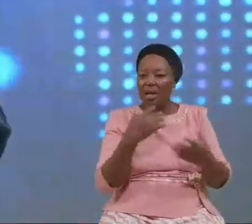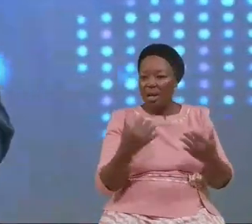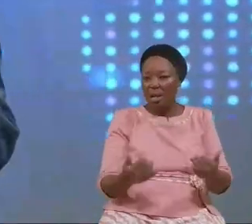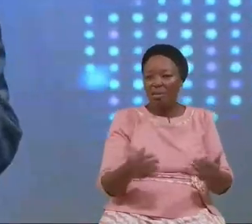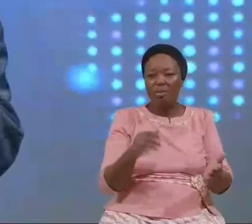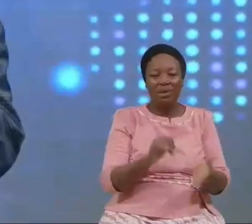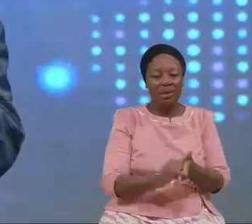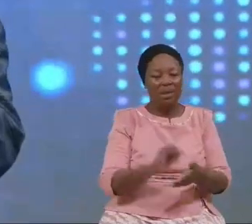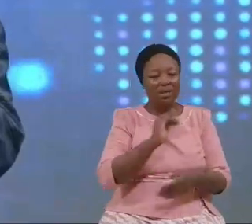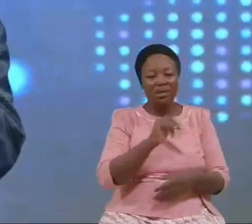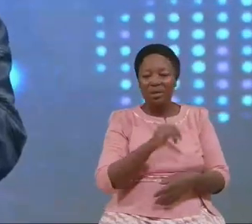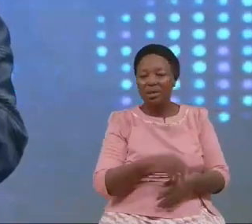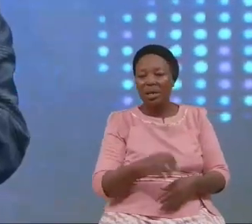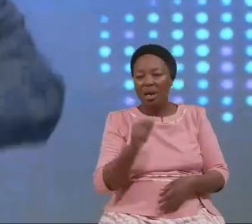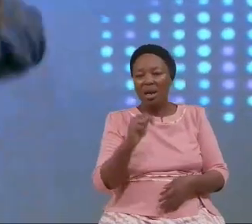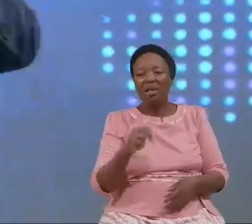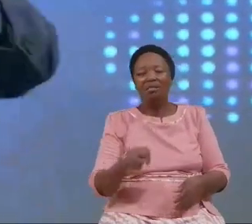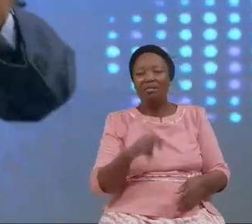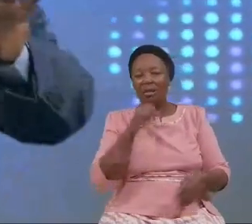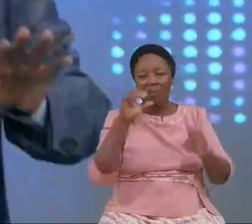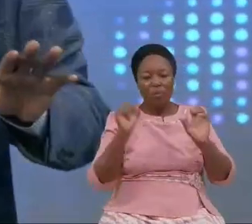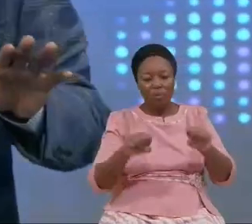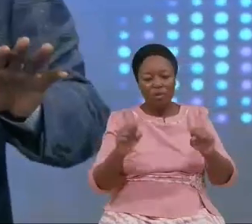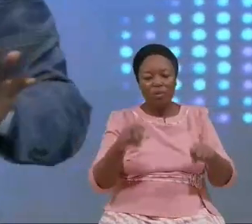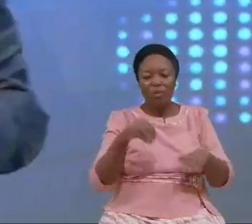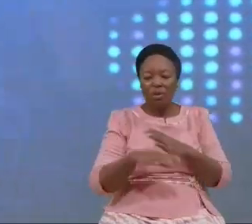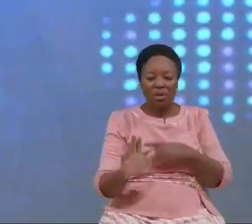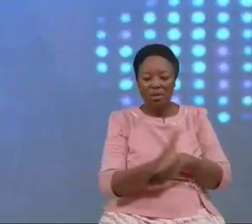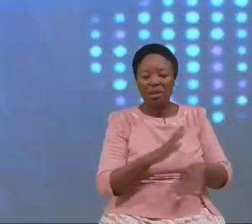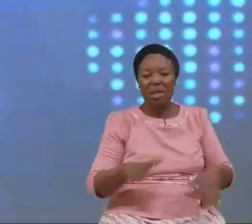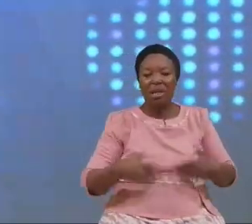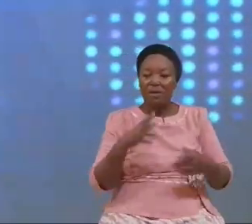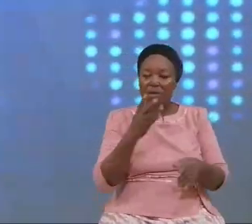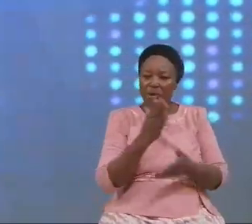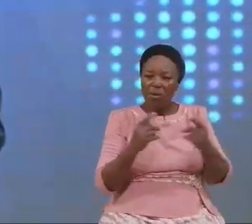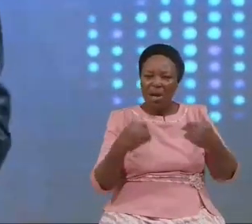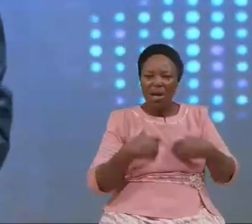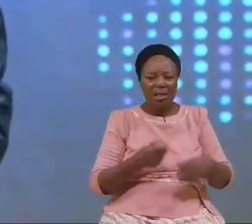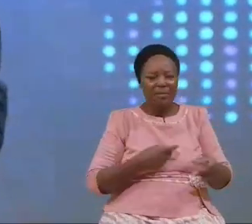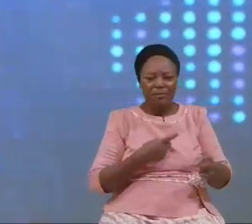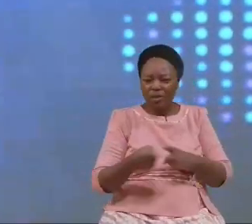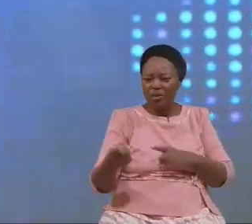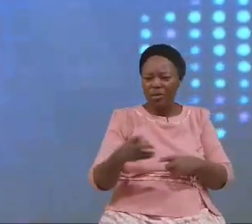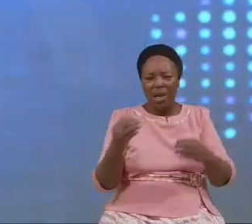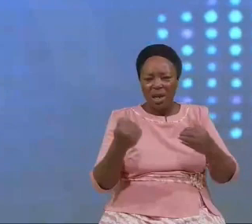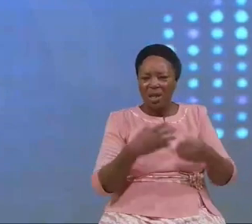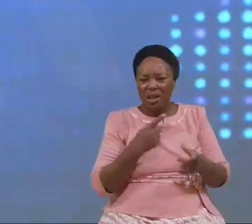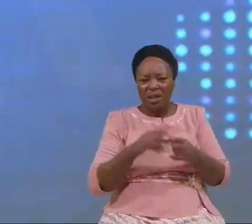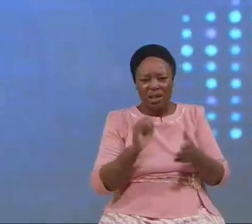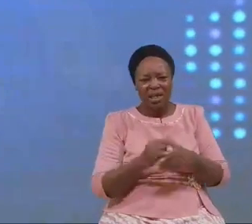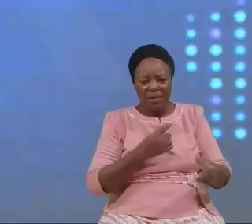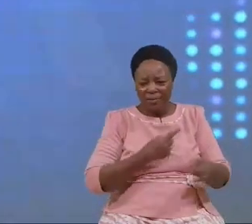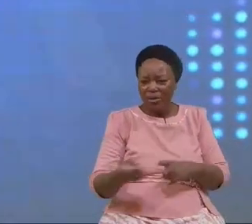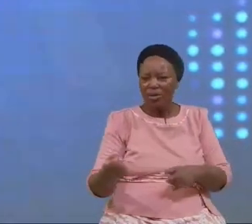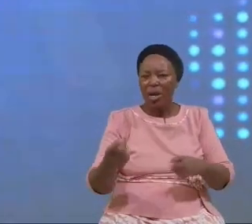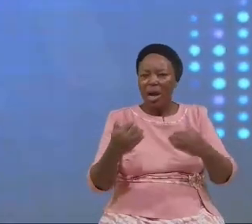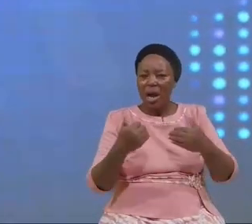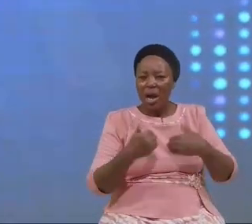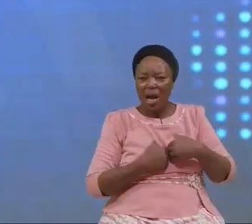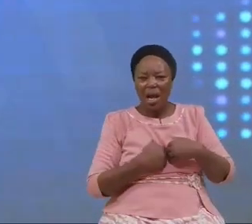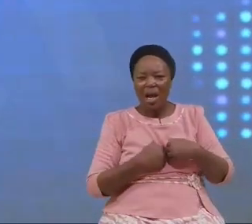c'est une impossibilité dans sa vie quelqu'un quelqu'un d'affliction et cette affection